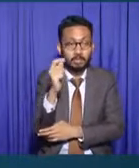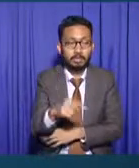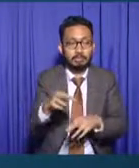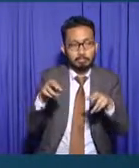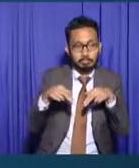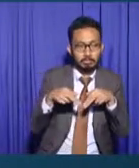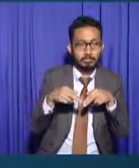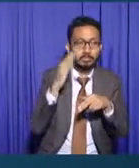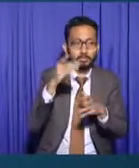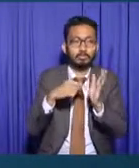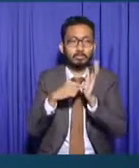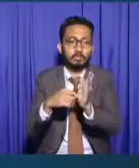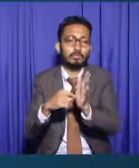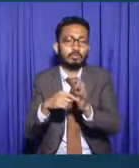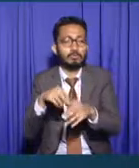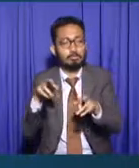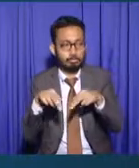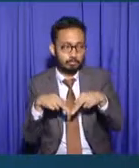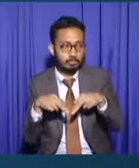fenotip dominan